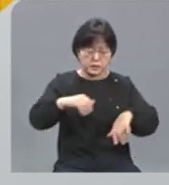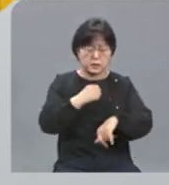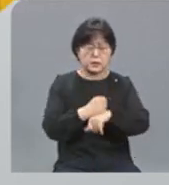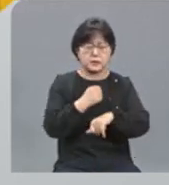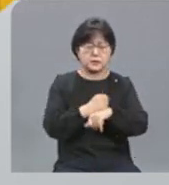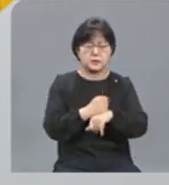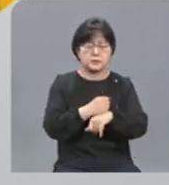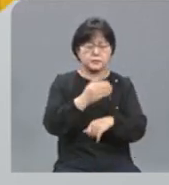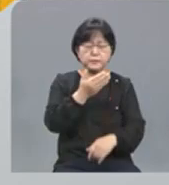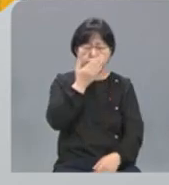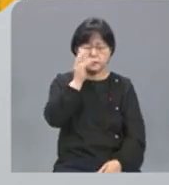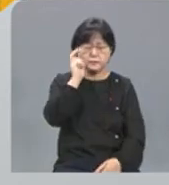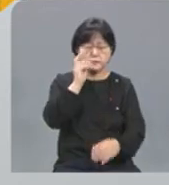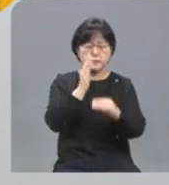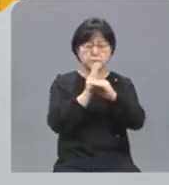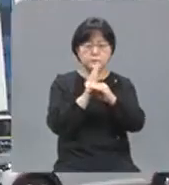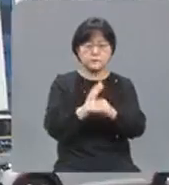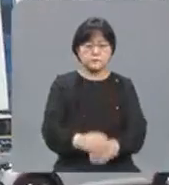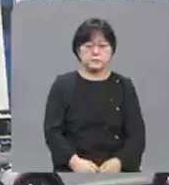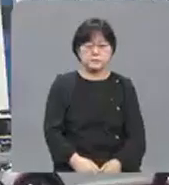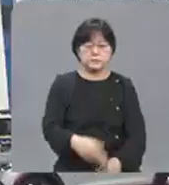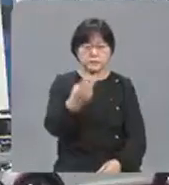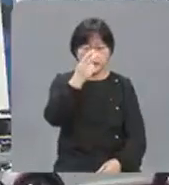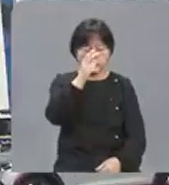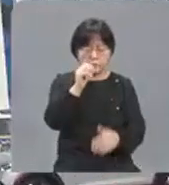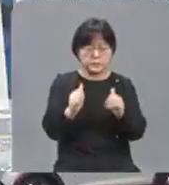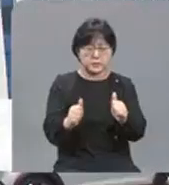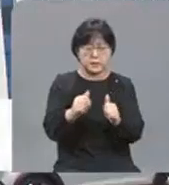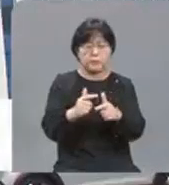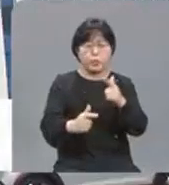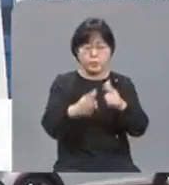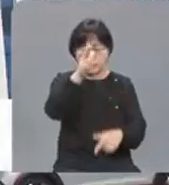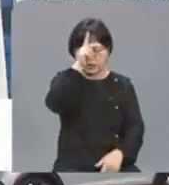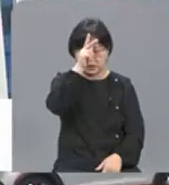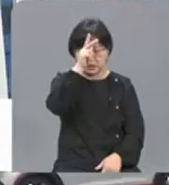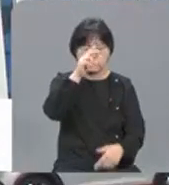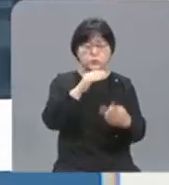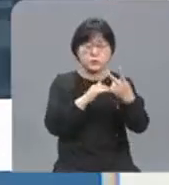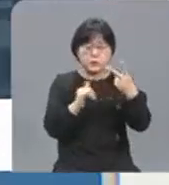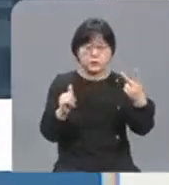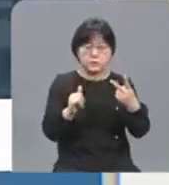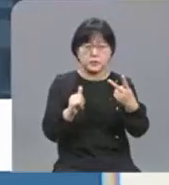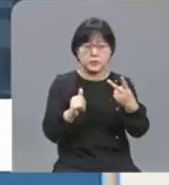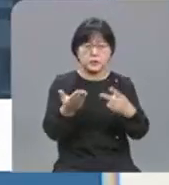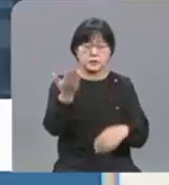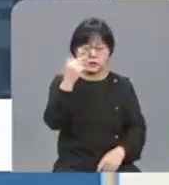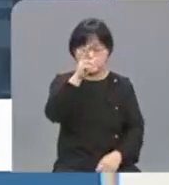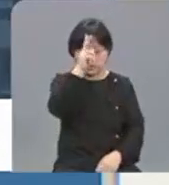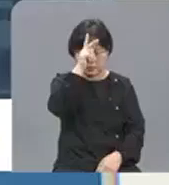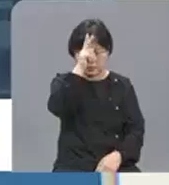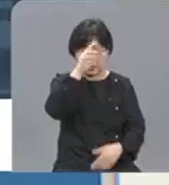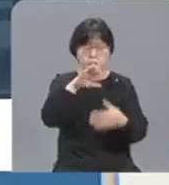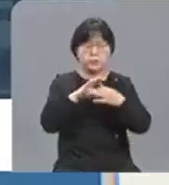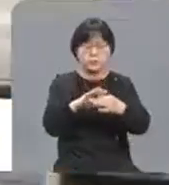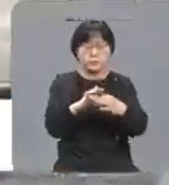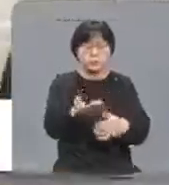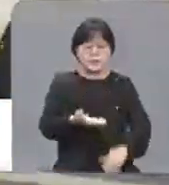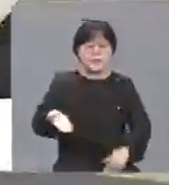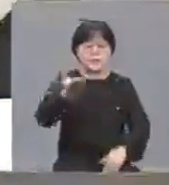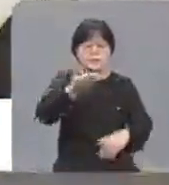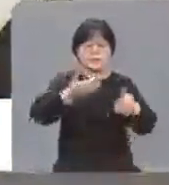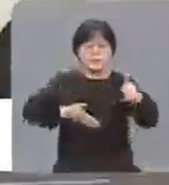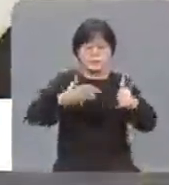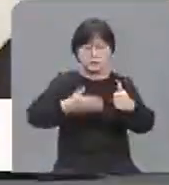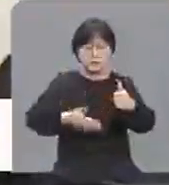전달됐을 가능성이 있다고 보고 있습니다 은 목포경찰서 소속 경찰관 두 명도 전직 경찰관을 통해 승진 청탁을 한